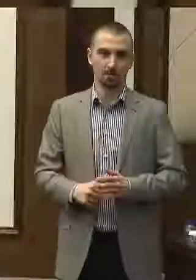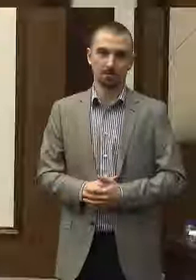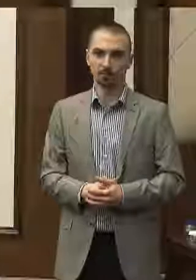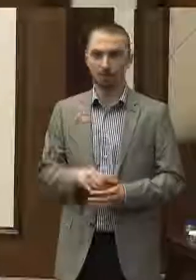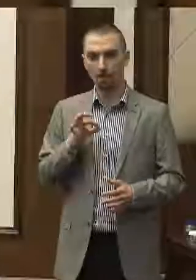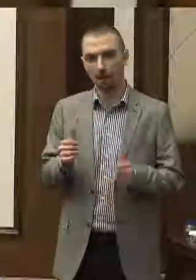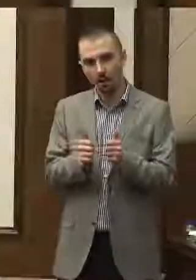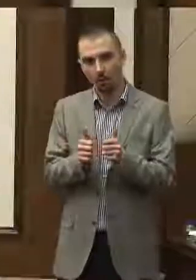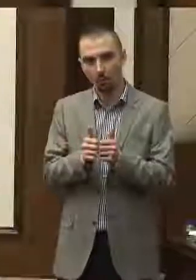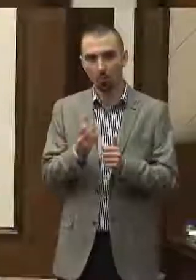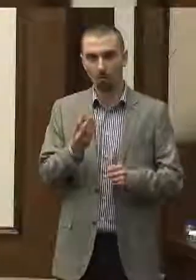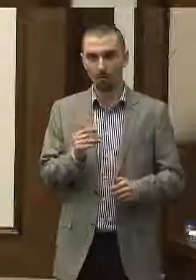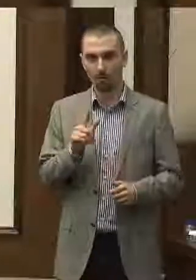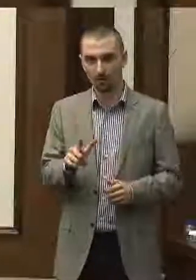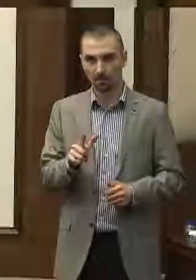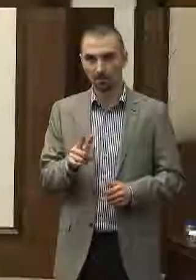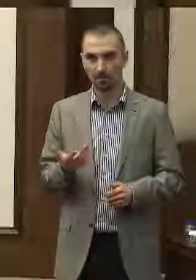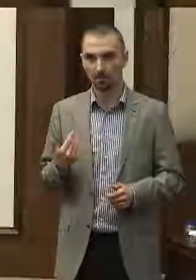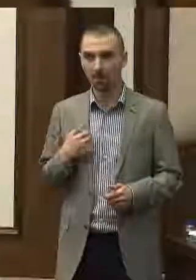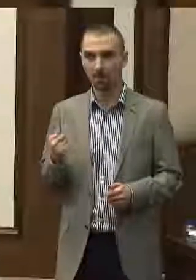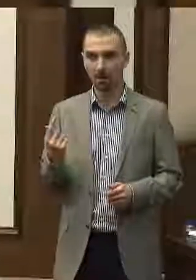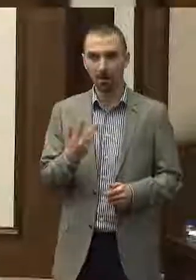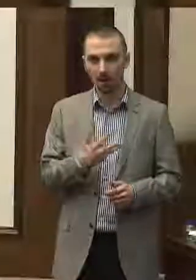olunması gerekiyor. Allah sayılarımızı